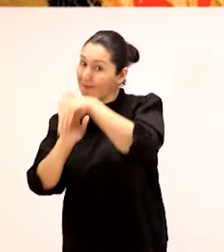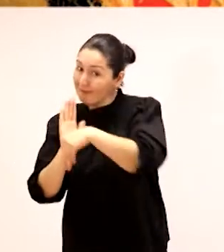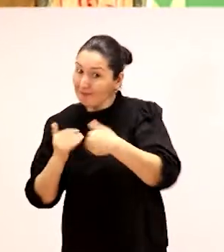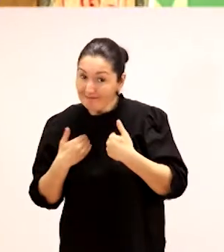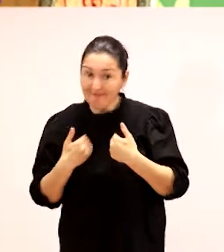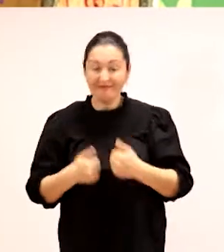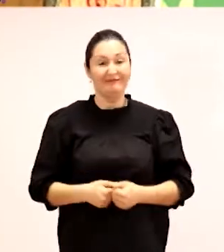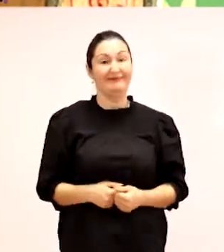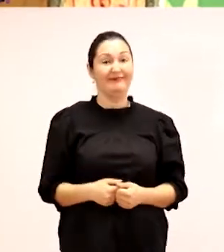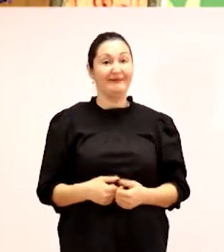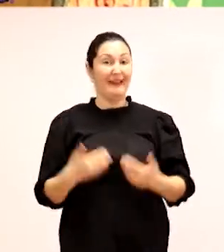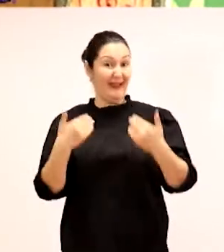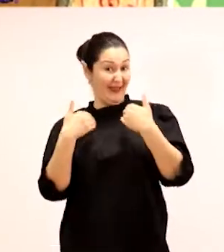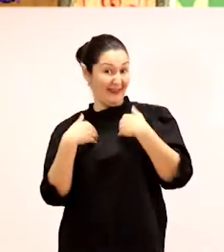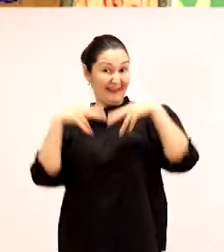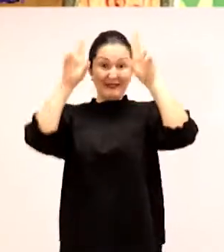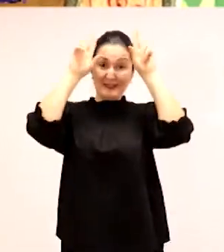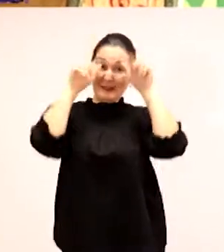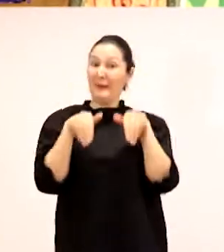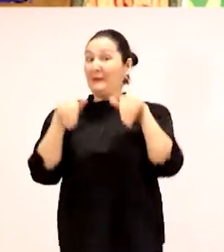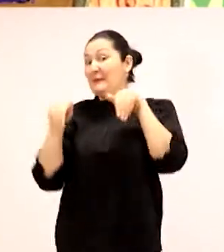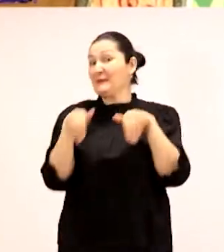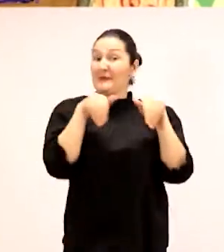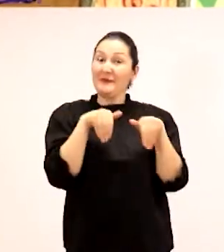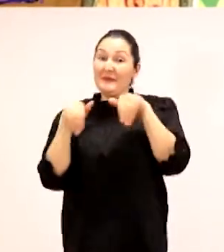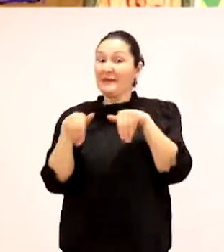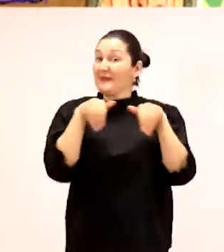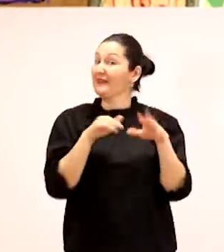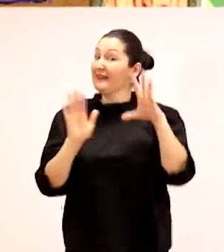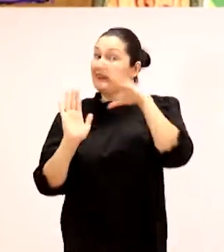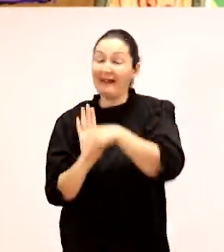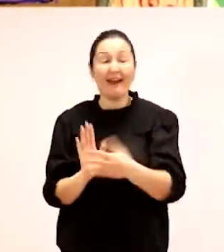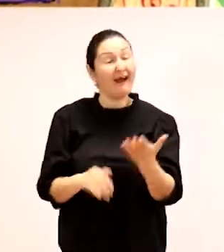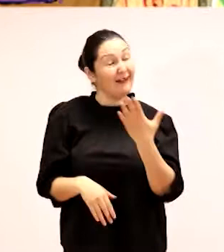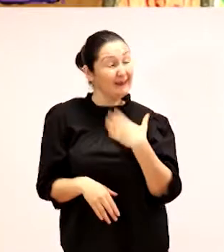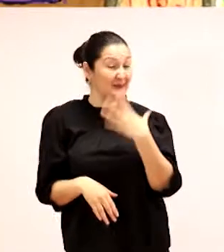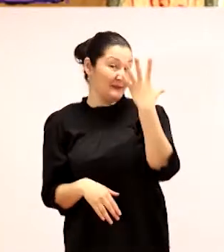лягушка-квакушка». «Я, зайчик-побегайчик». «Я,